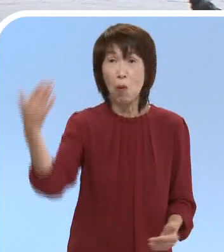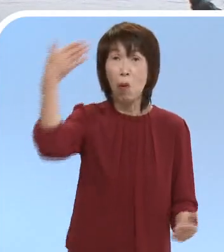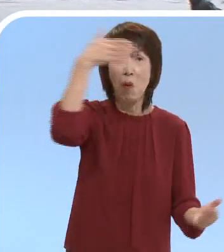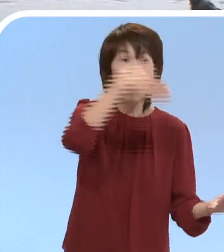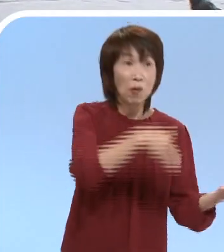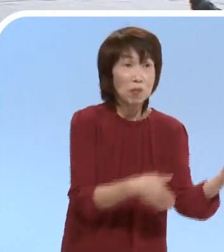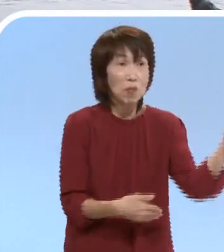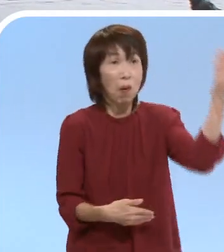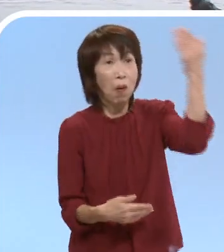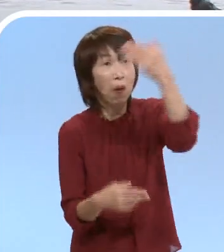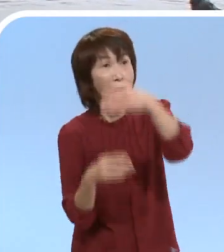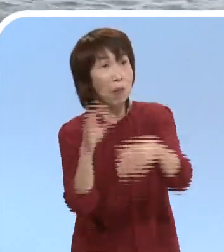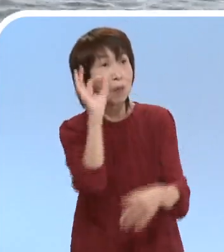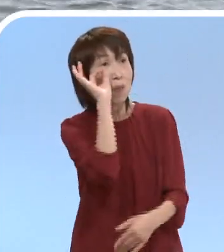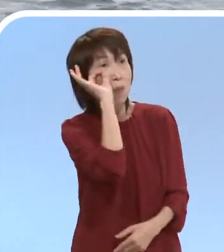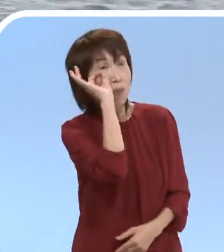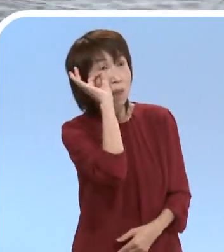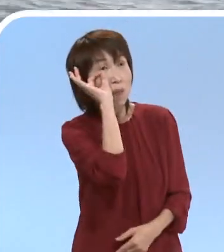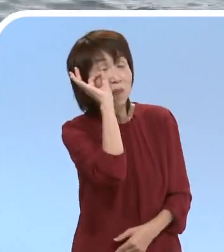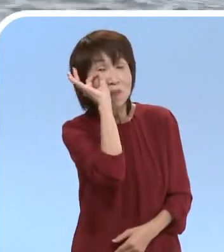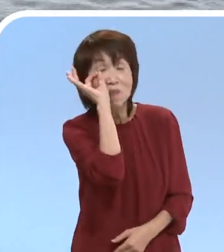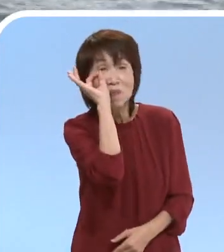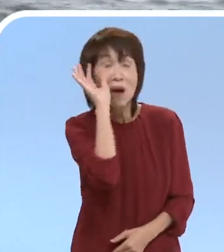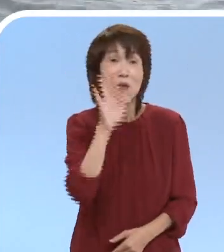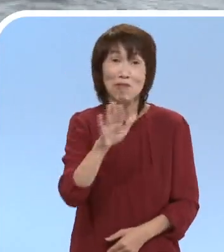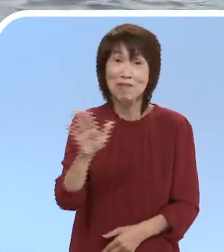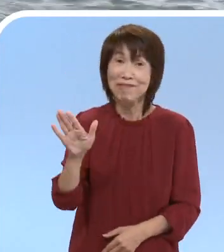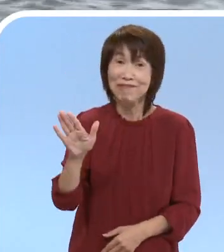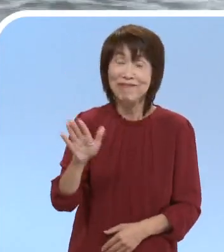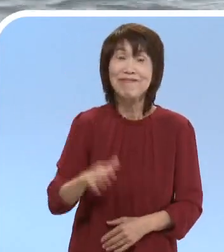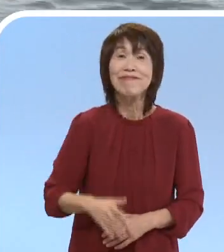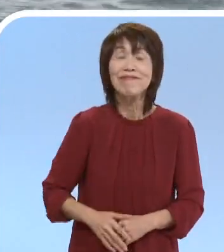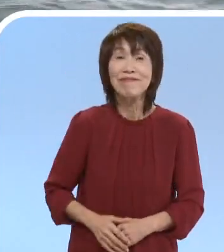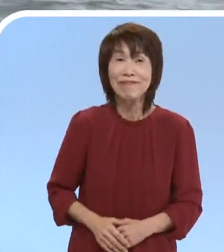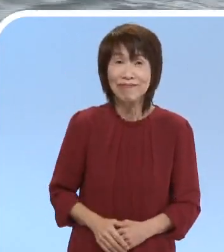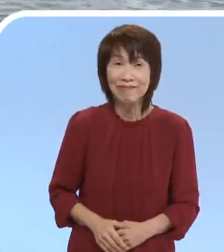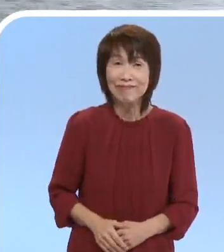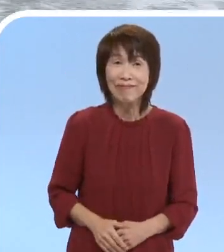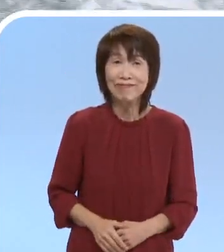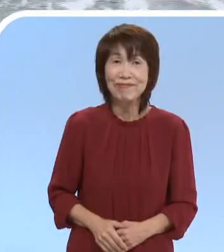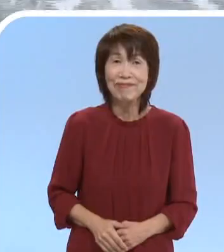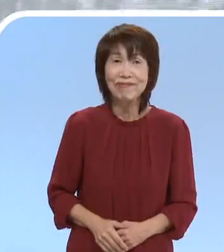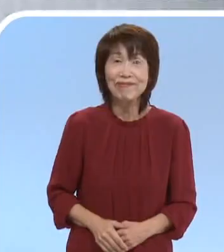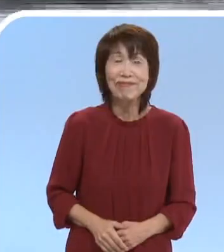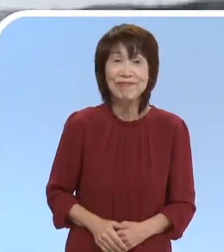イルカと触れ合う体験などの遊びも充実しているんです。